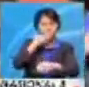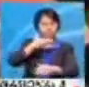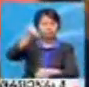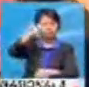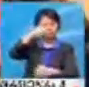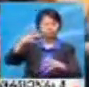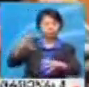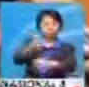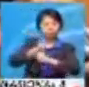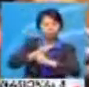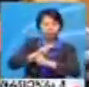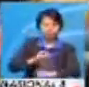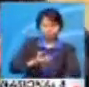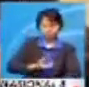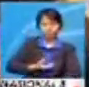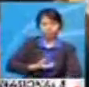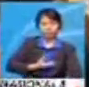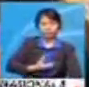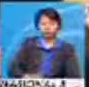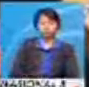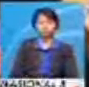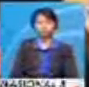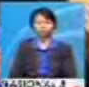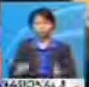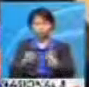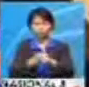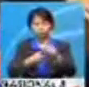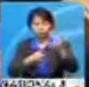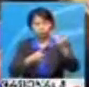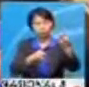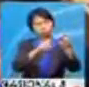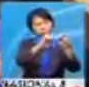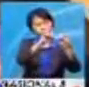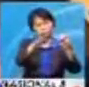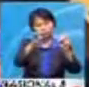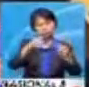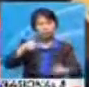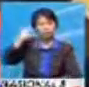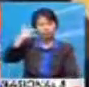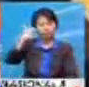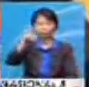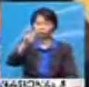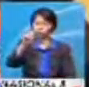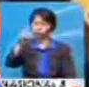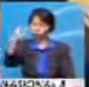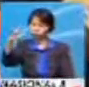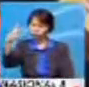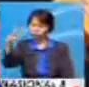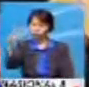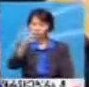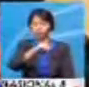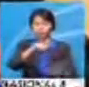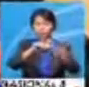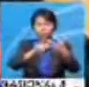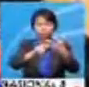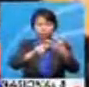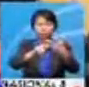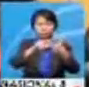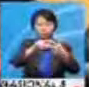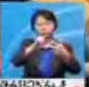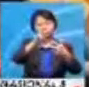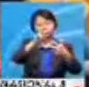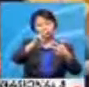rangkul pingat. Yang pertama di bulan 8, London 2012 dan di bulan 16 ni bagi